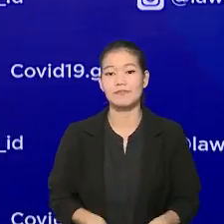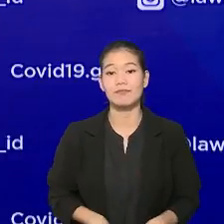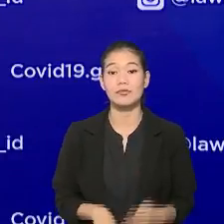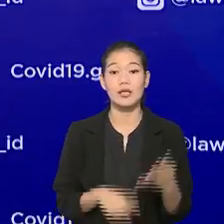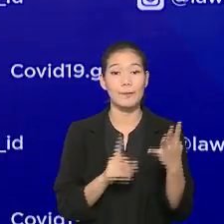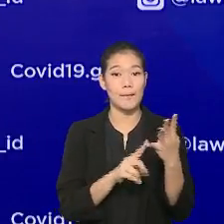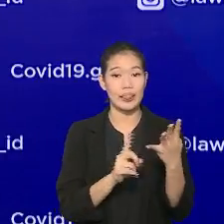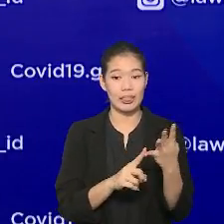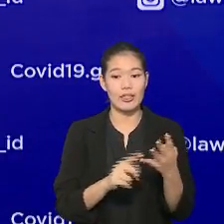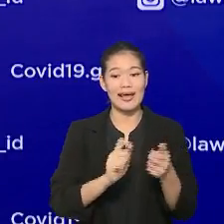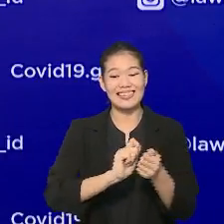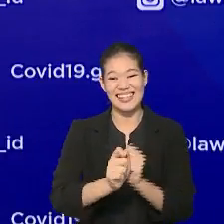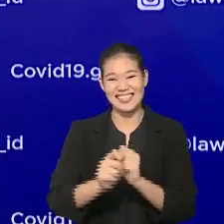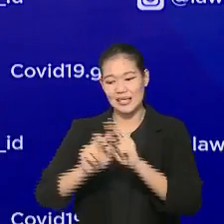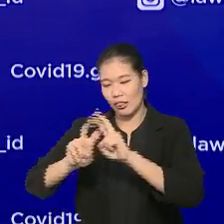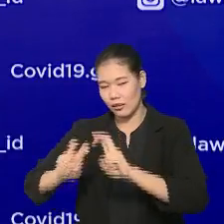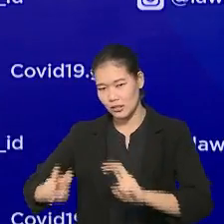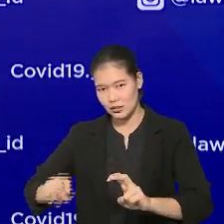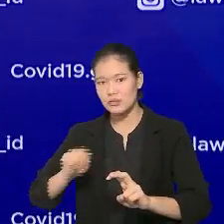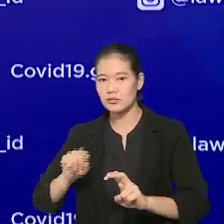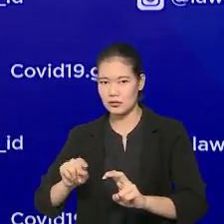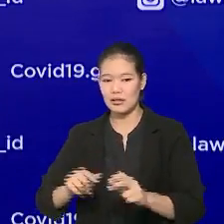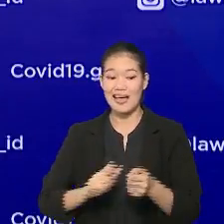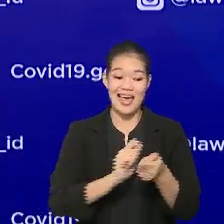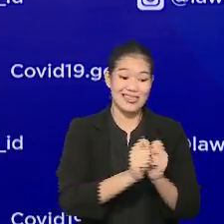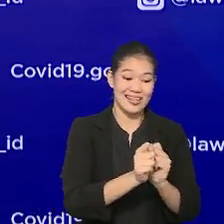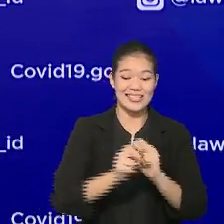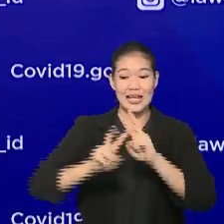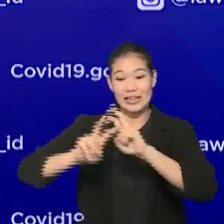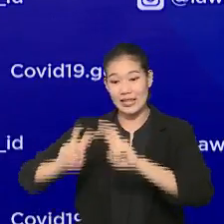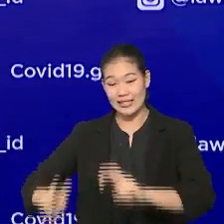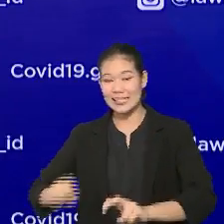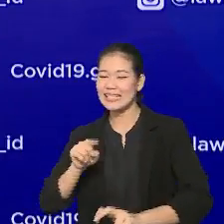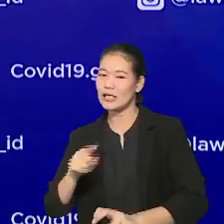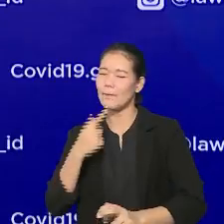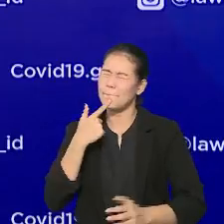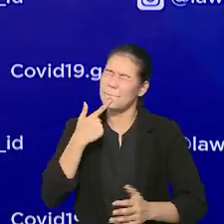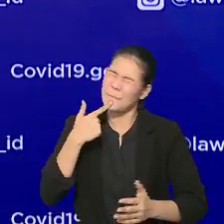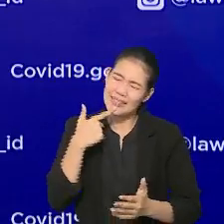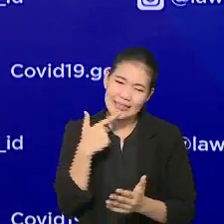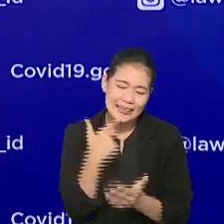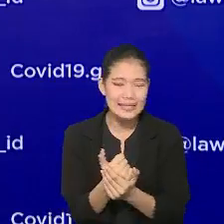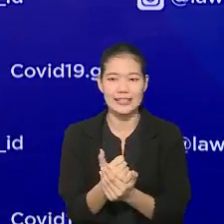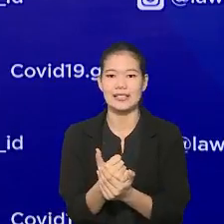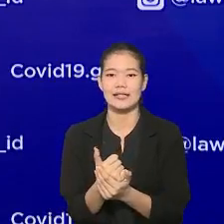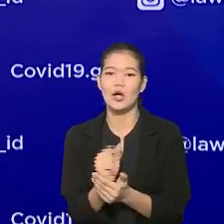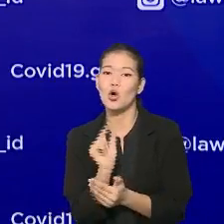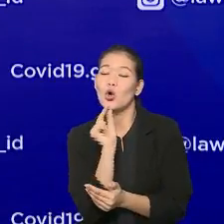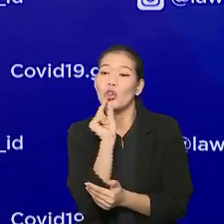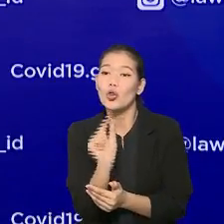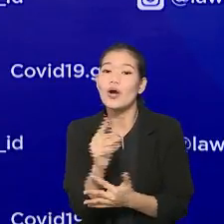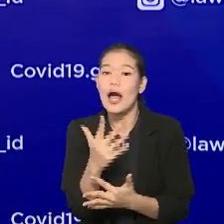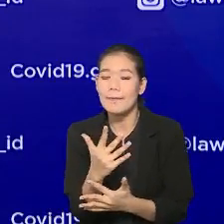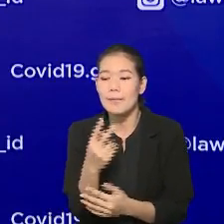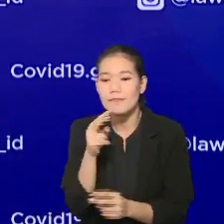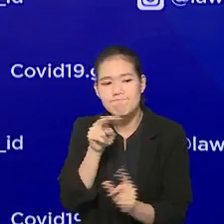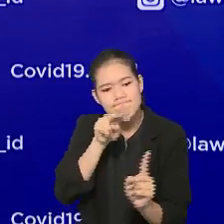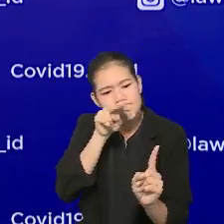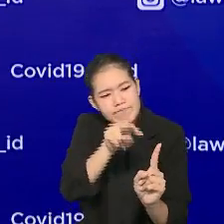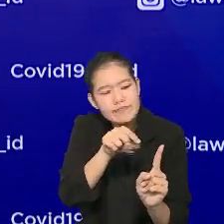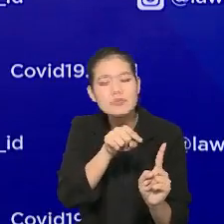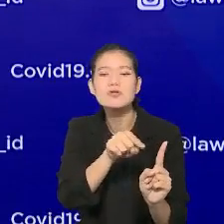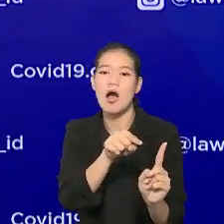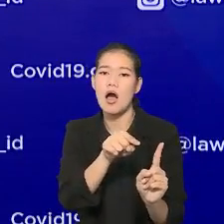keempat adalah testing dan tracing. Testing dan tracing merupakan kunci paling dini dalam mengidentifikasi dan